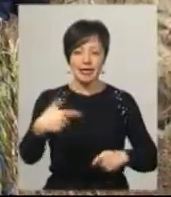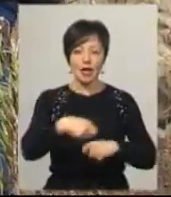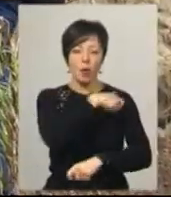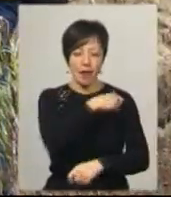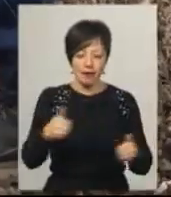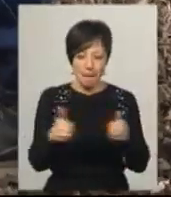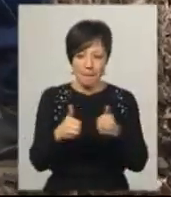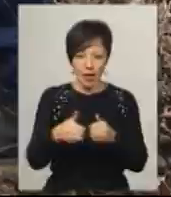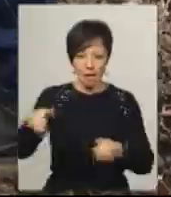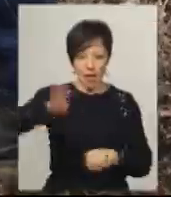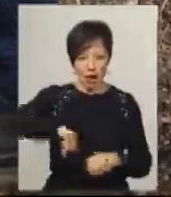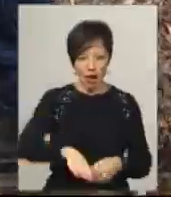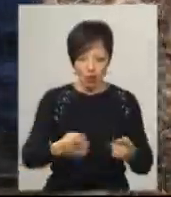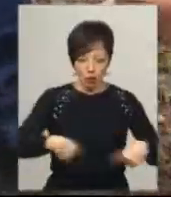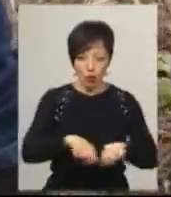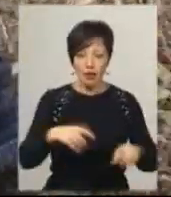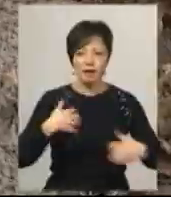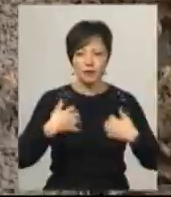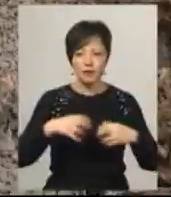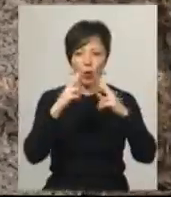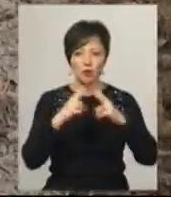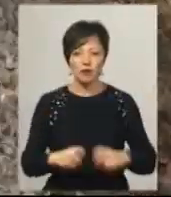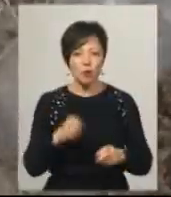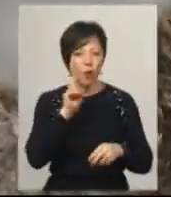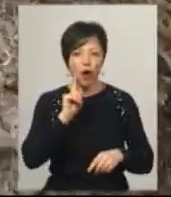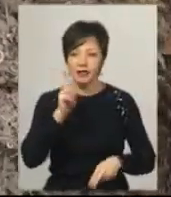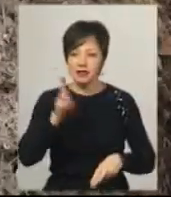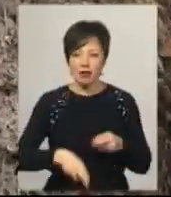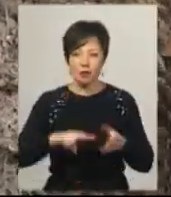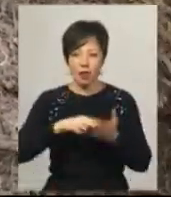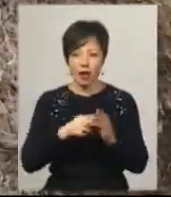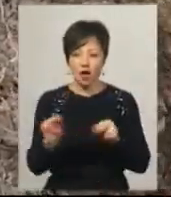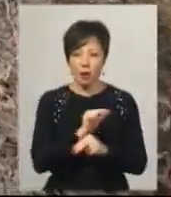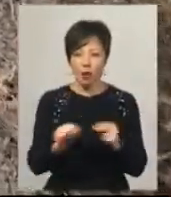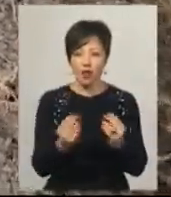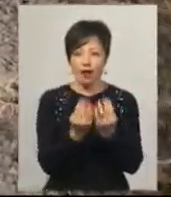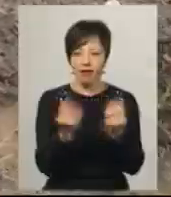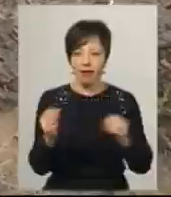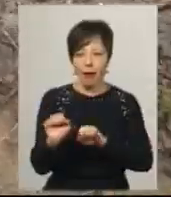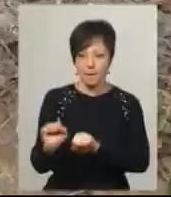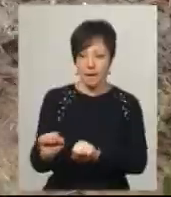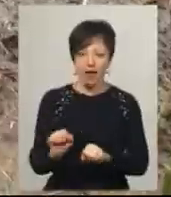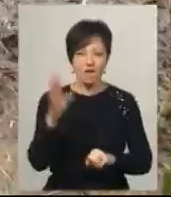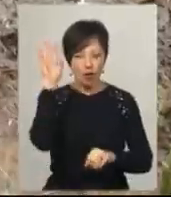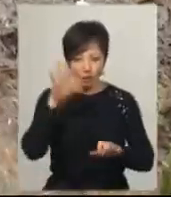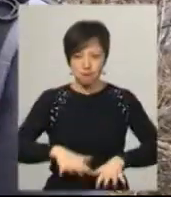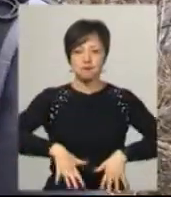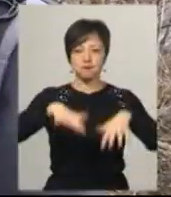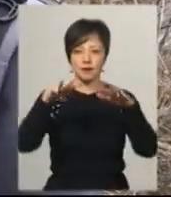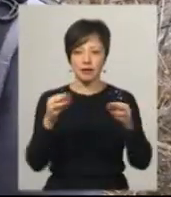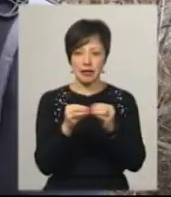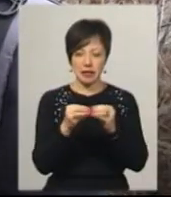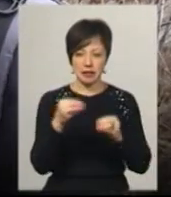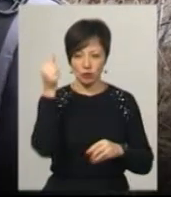прибережної зони та квапляться розвідати, скільки встигнуть, доки не завершить план. Новий ремонт дамби Дністровського водосховища, і вода не поглине берег на десятиліття.